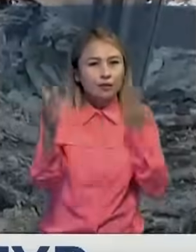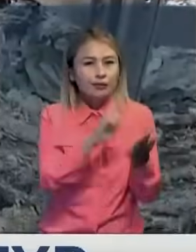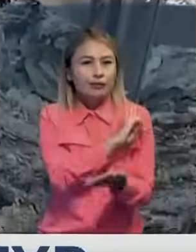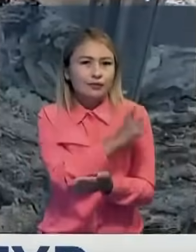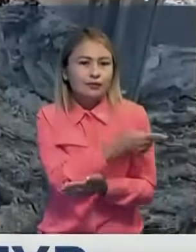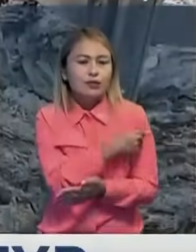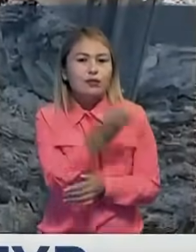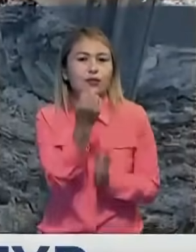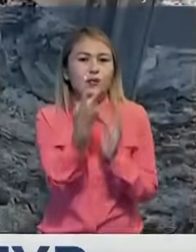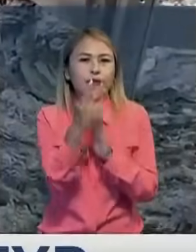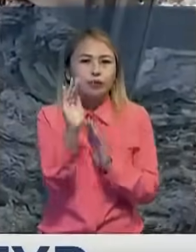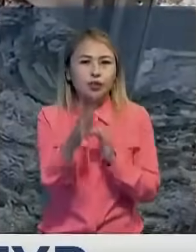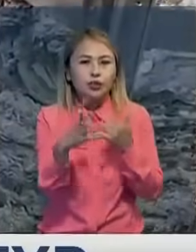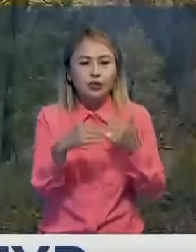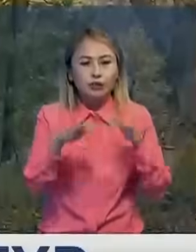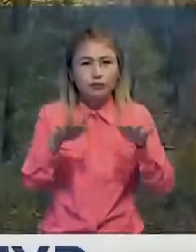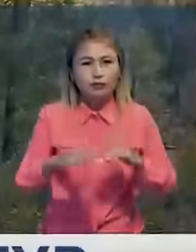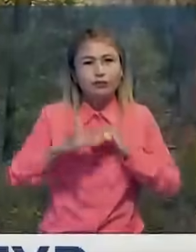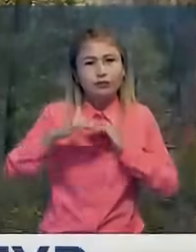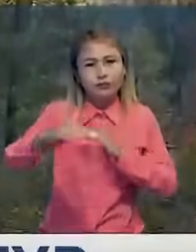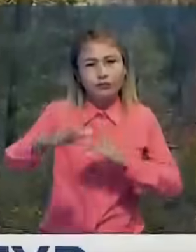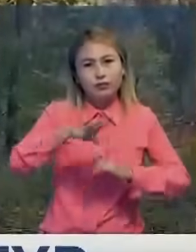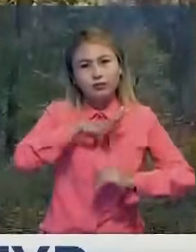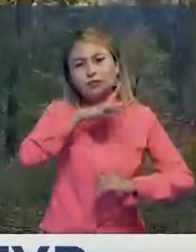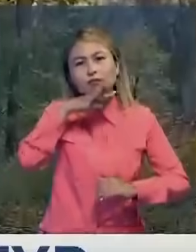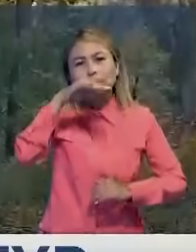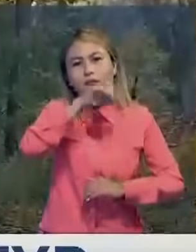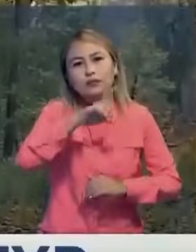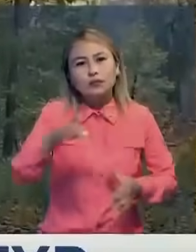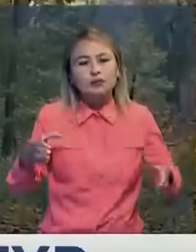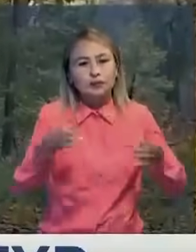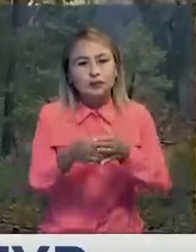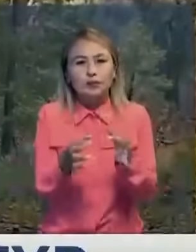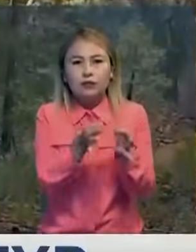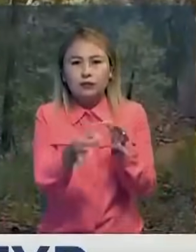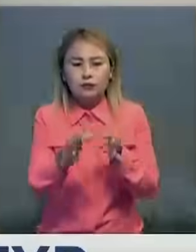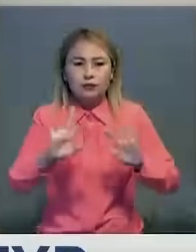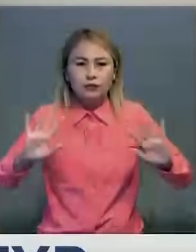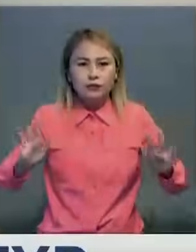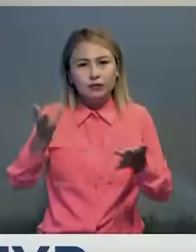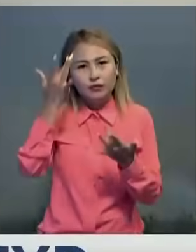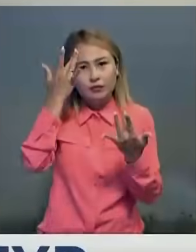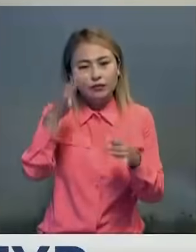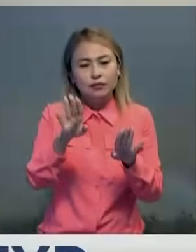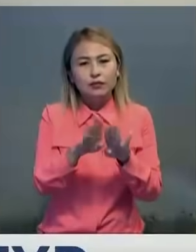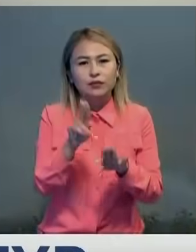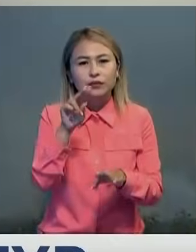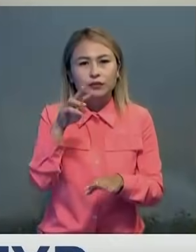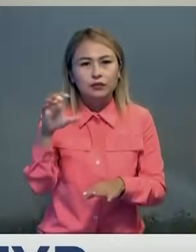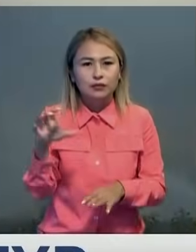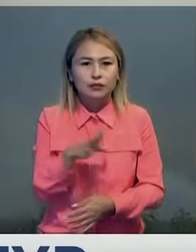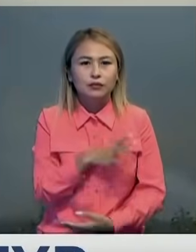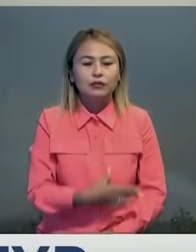жел тұрғандықтан жалын 12 мың гектар жерге лезде шарпыған. Жүздеген адам эвакуацияланды. Аймақта төтенше жағдай